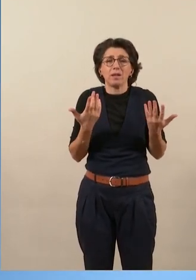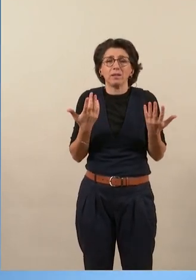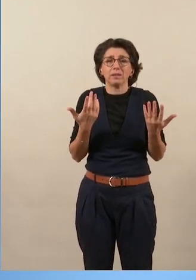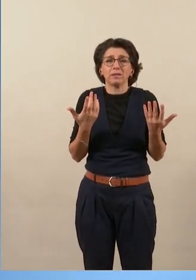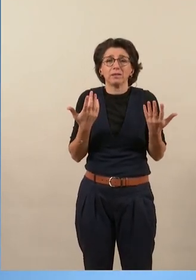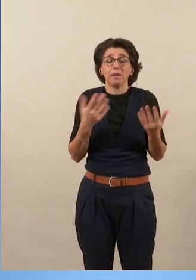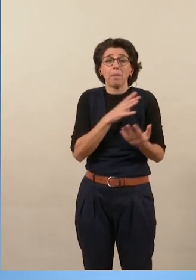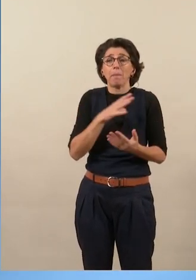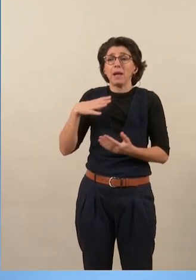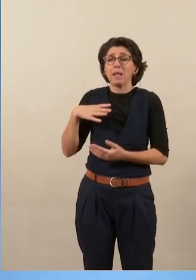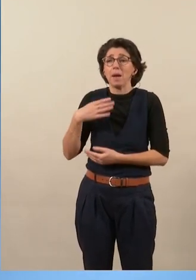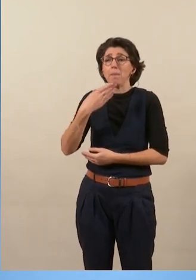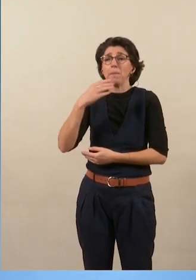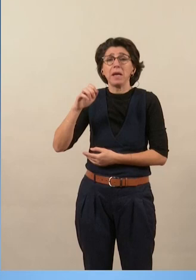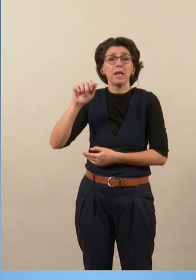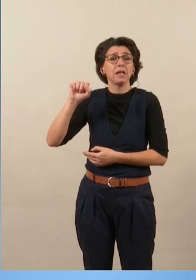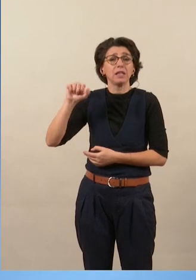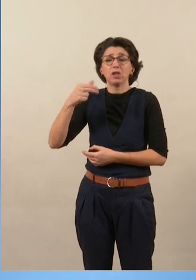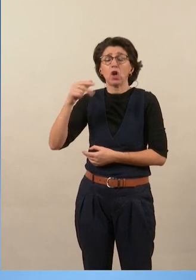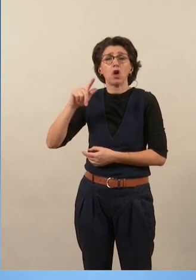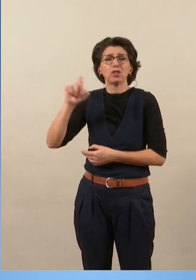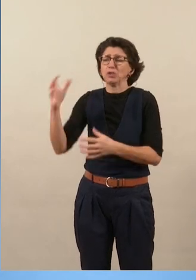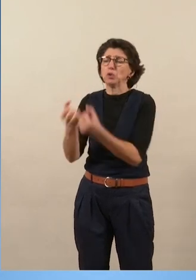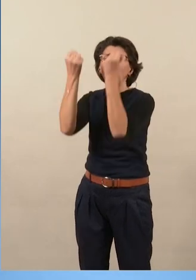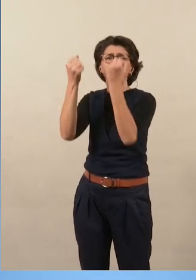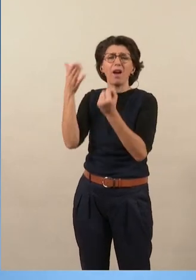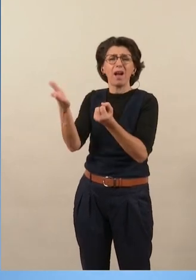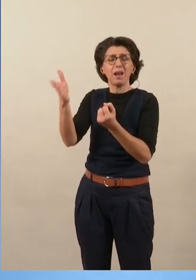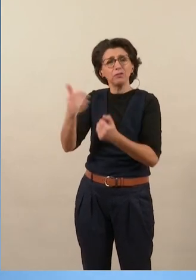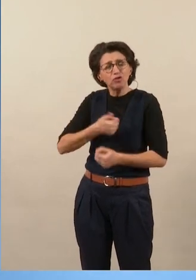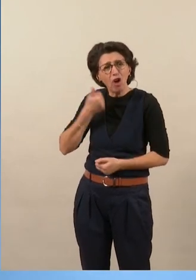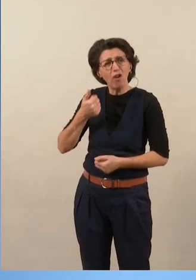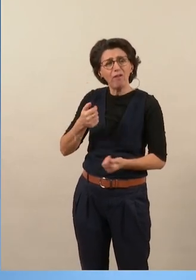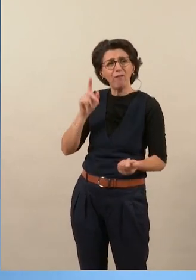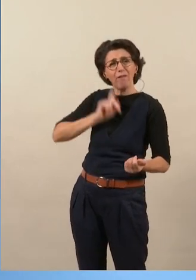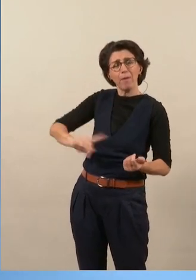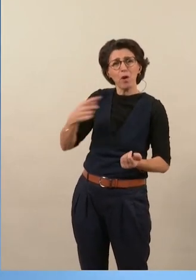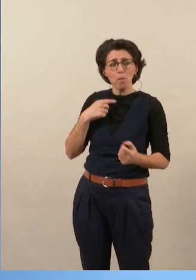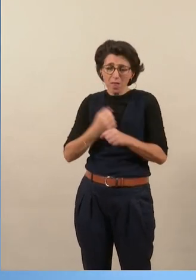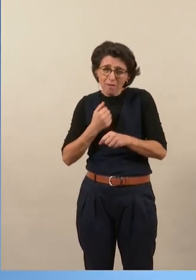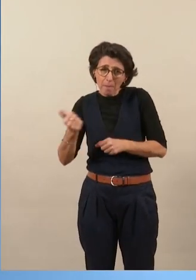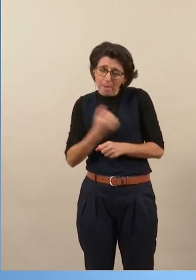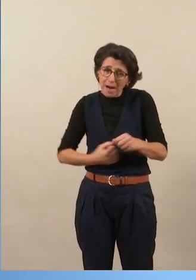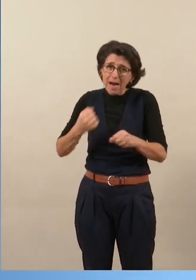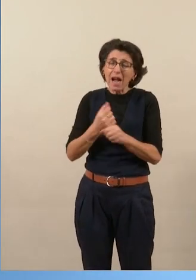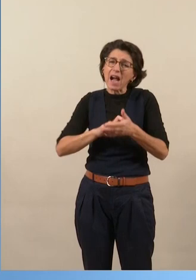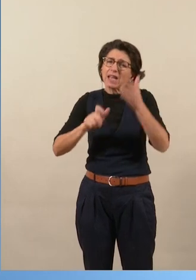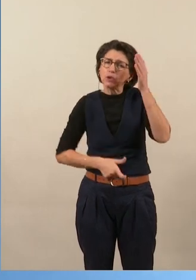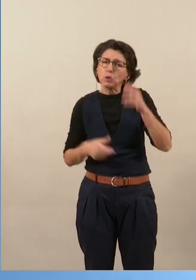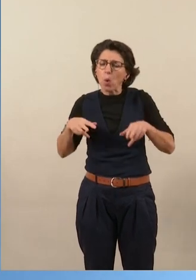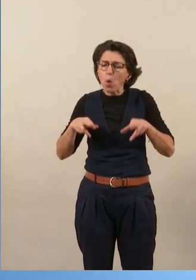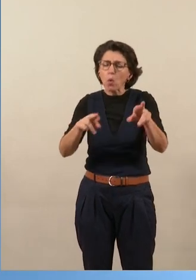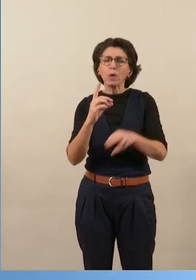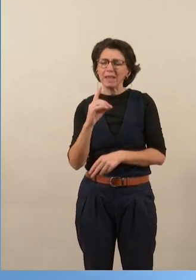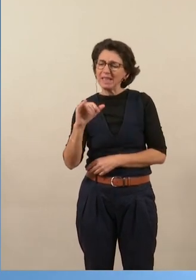madame mesanges une femme seule qui a créé son emploi en créant un restaurant Rud d'Idro elle fait la cuisine et